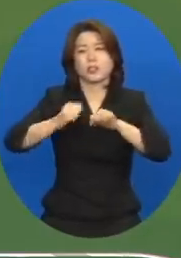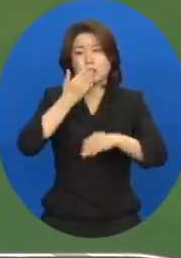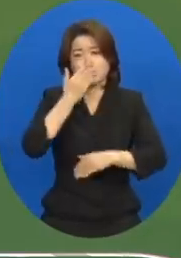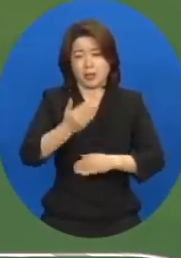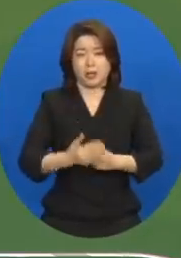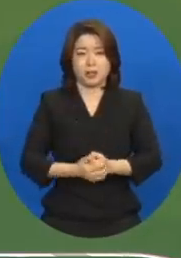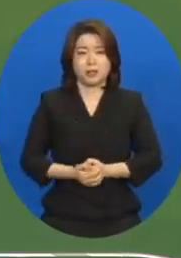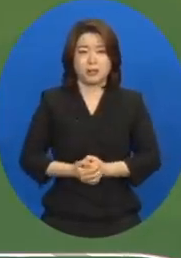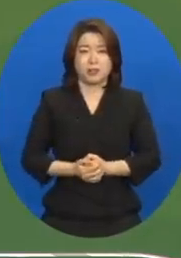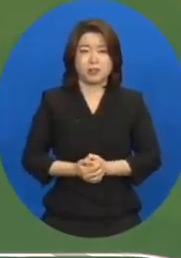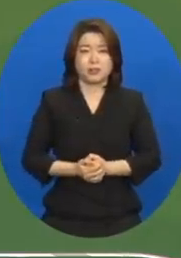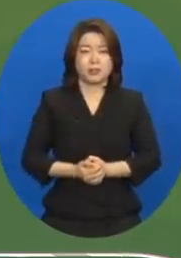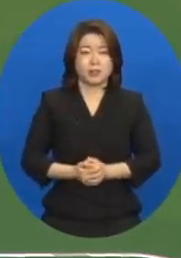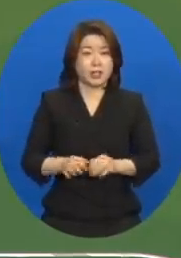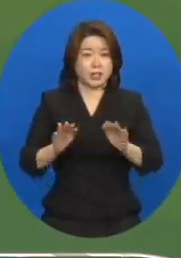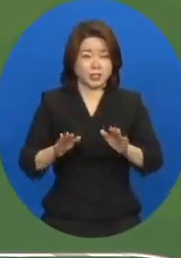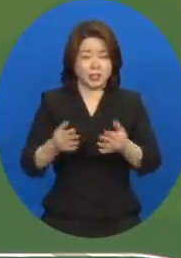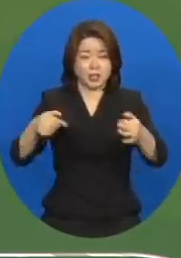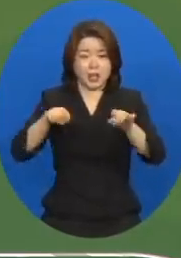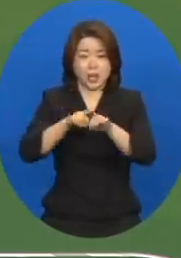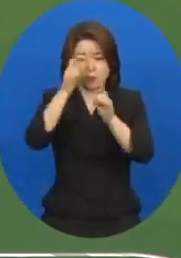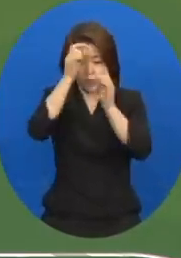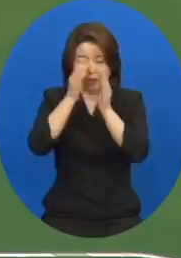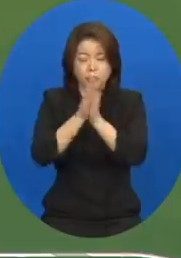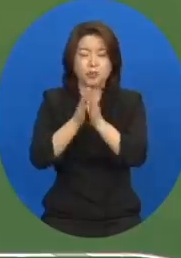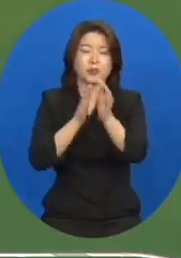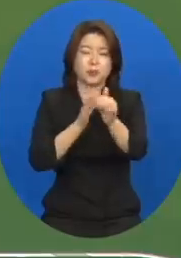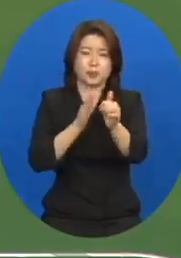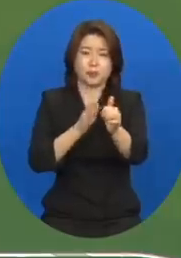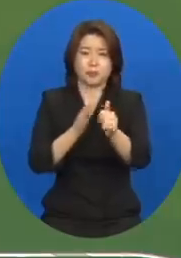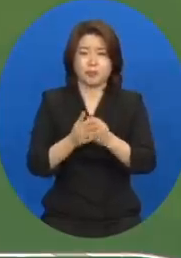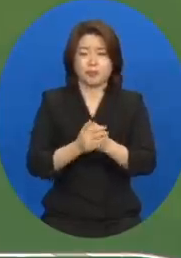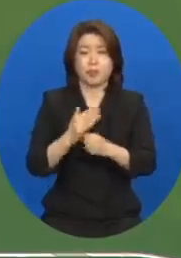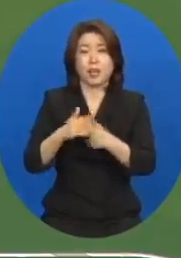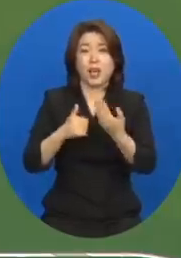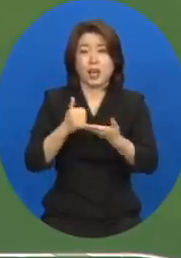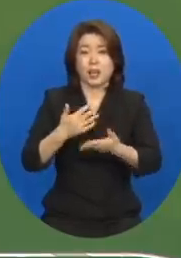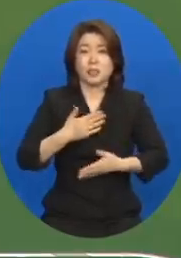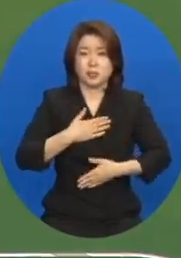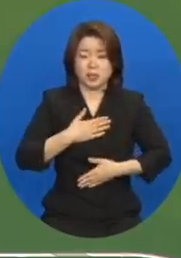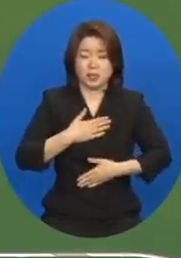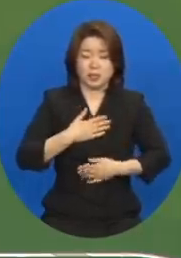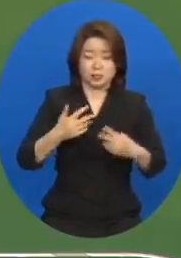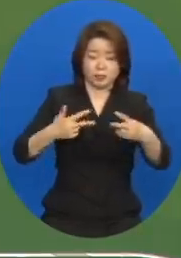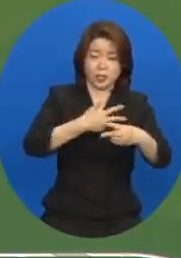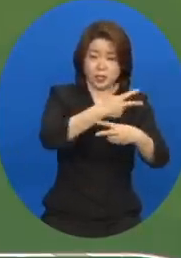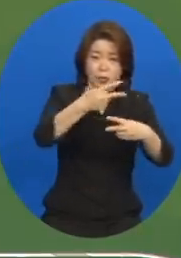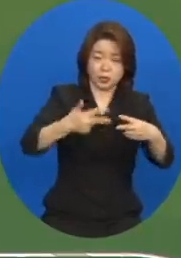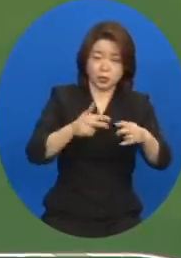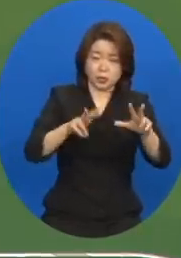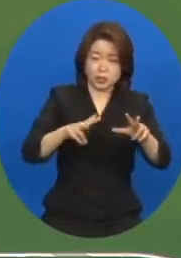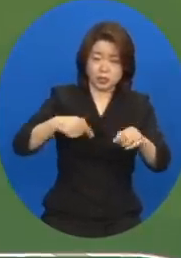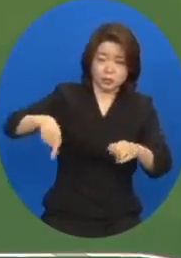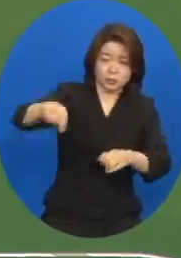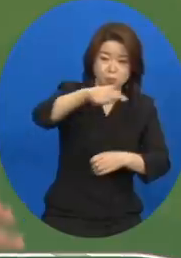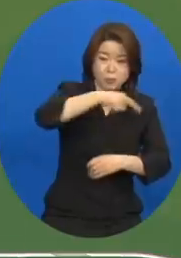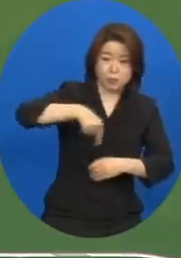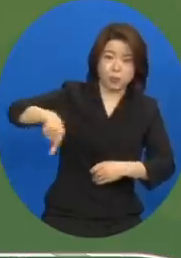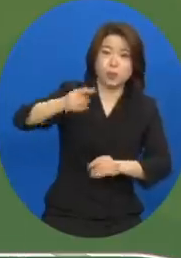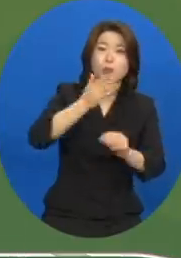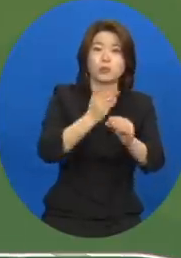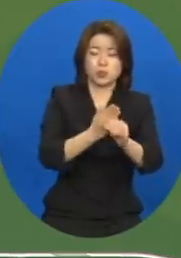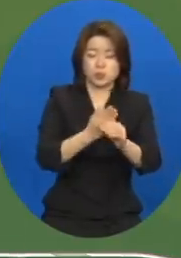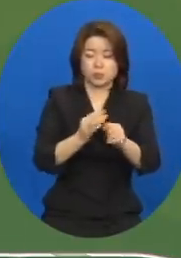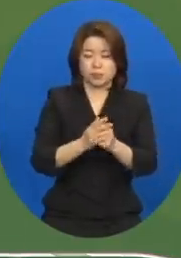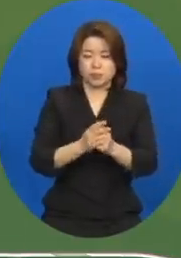역사하십니다. 이제 우리 같이 기도하십시다. 하나님, 제가 여리고성을 지금 돌고 있습니다.